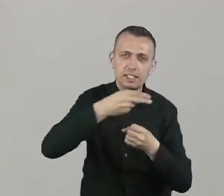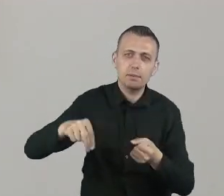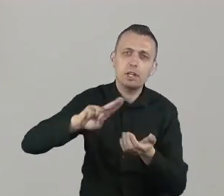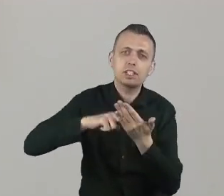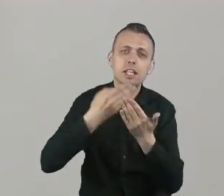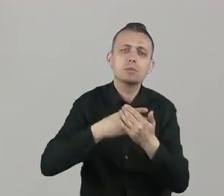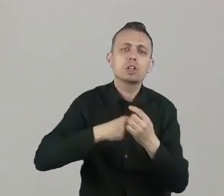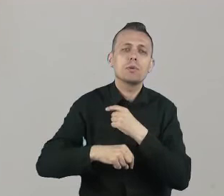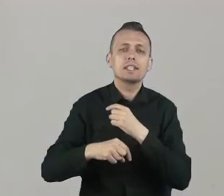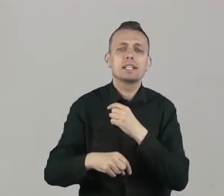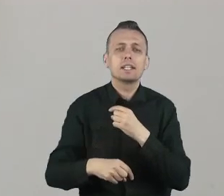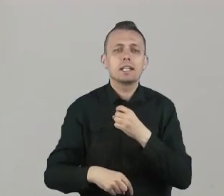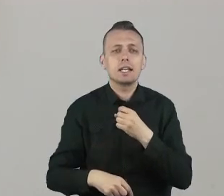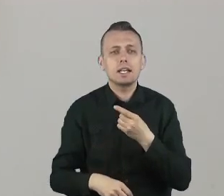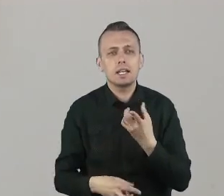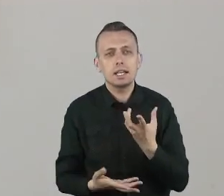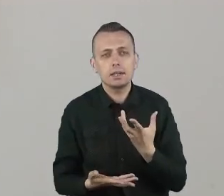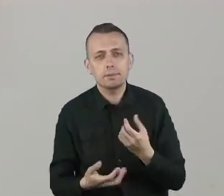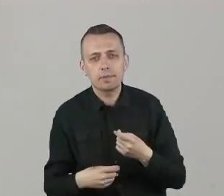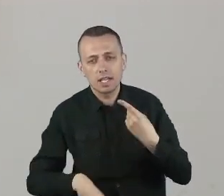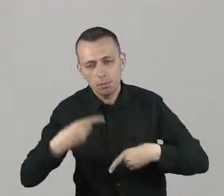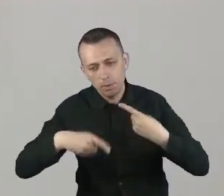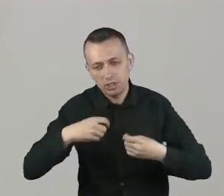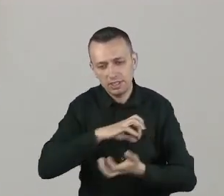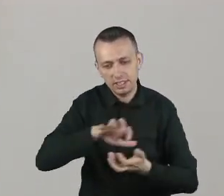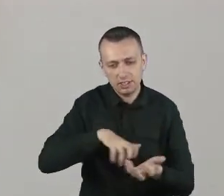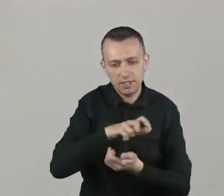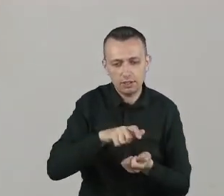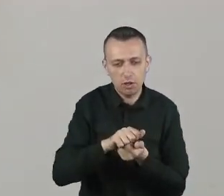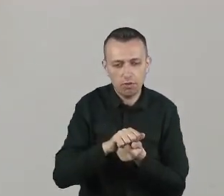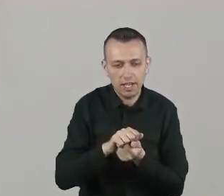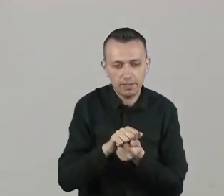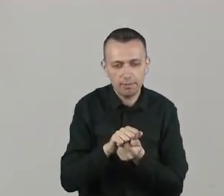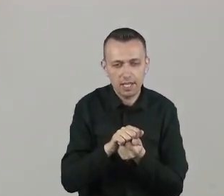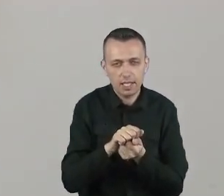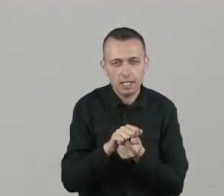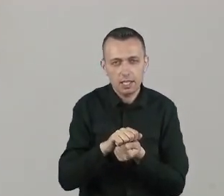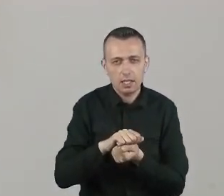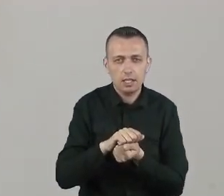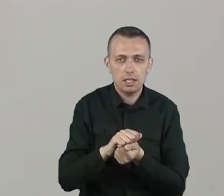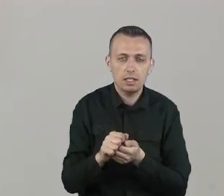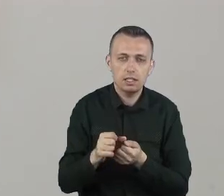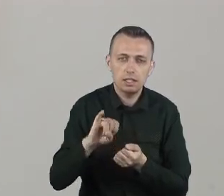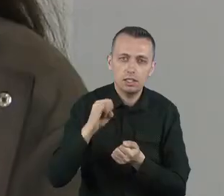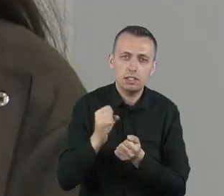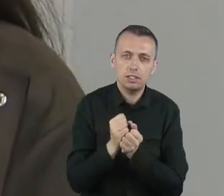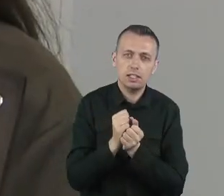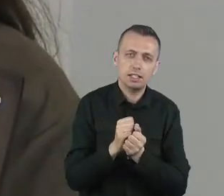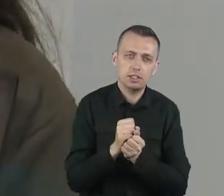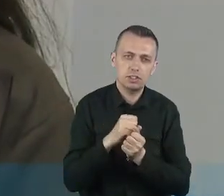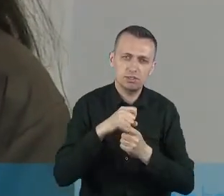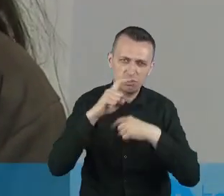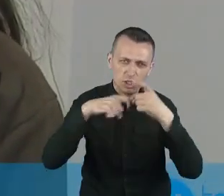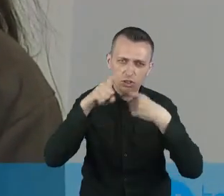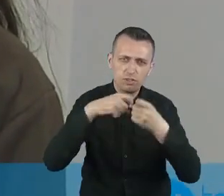tematy na przykład polityki światowej, czyli konfliktów i cierpienia tych, którzy najbardziej na tym tracą, czyli cywilów. Coraz mniej